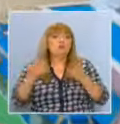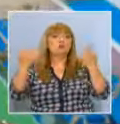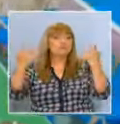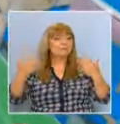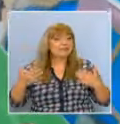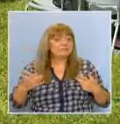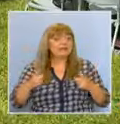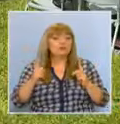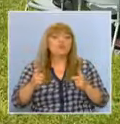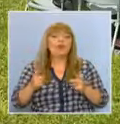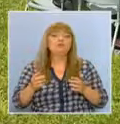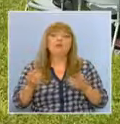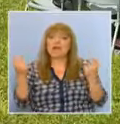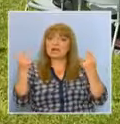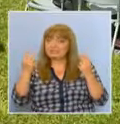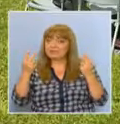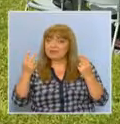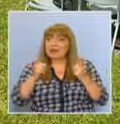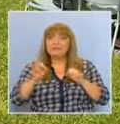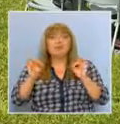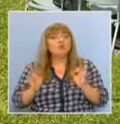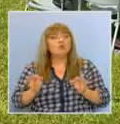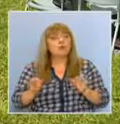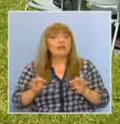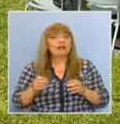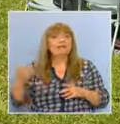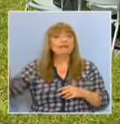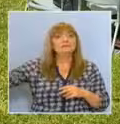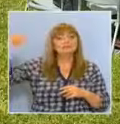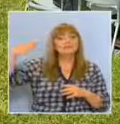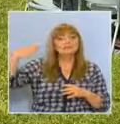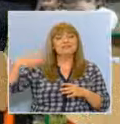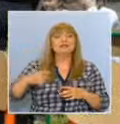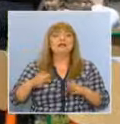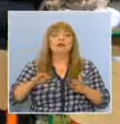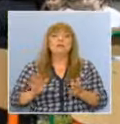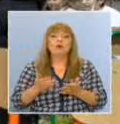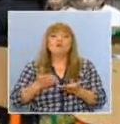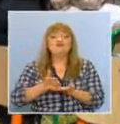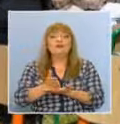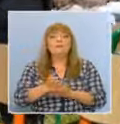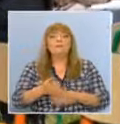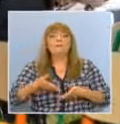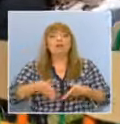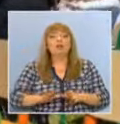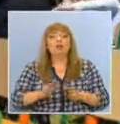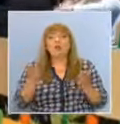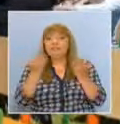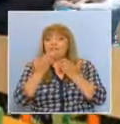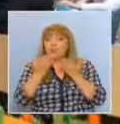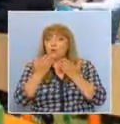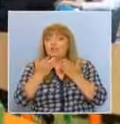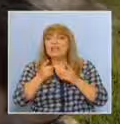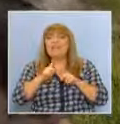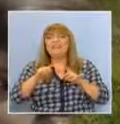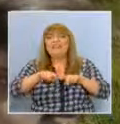под слънчеви лъчи. После минаваме през природните науки, но не в стаята с стъкленици, а на хубава поляна, където